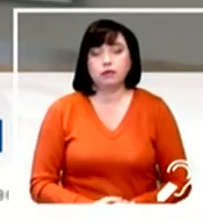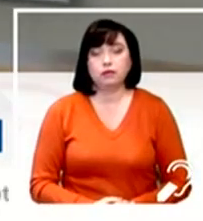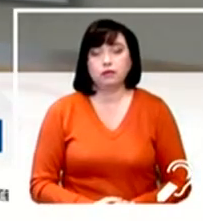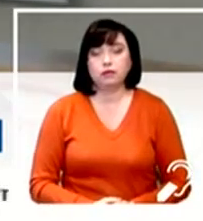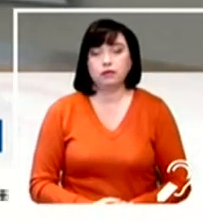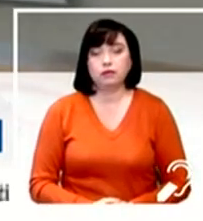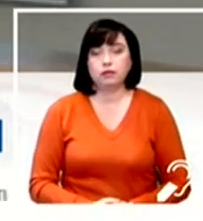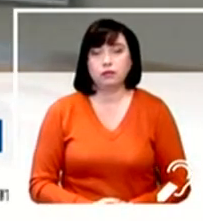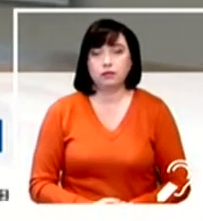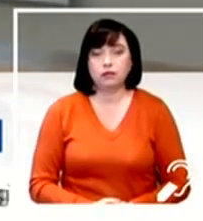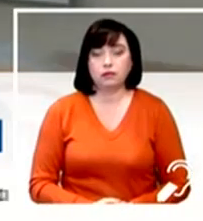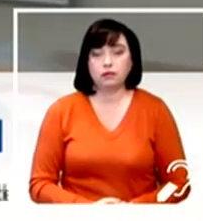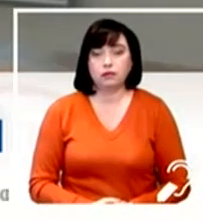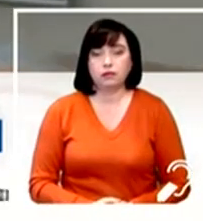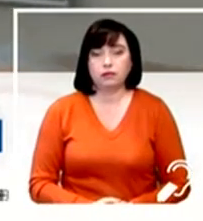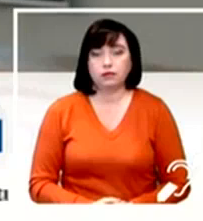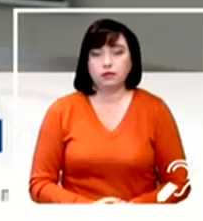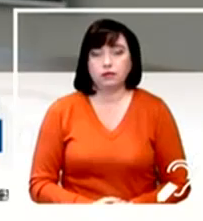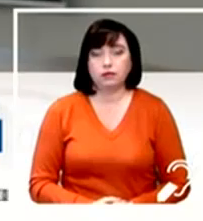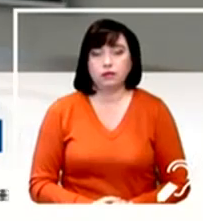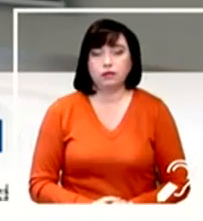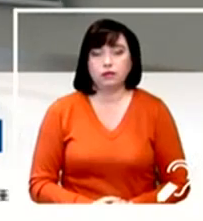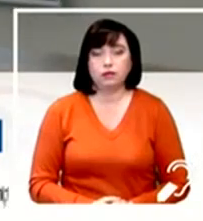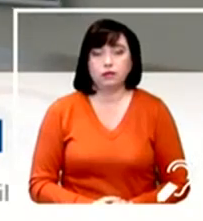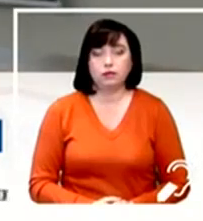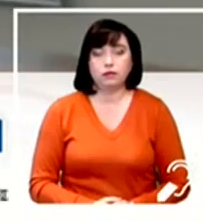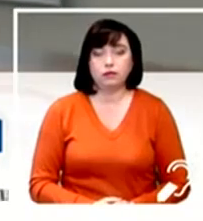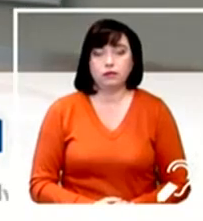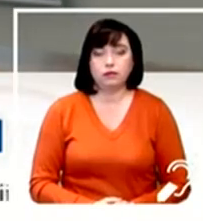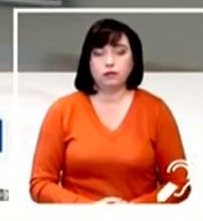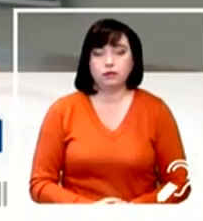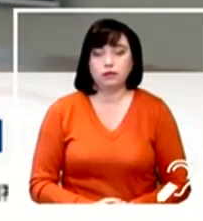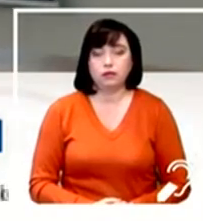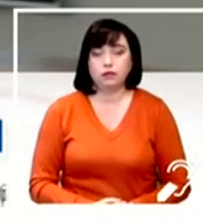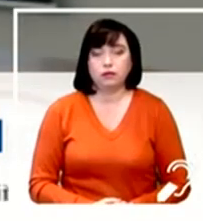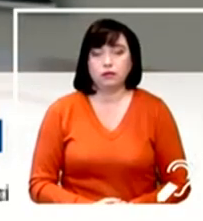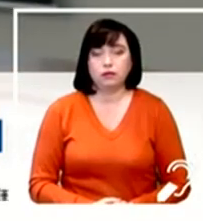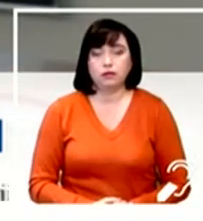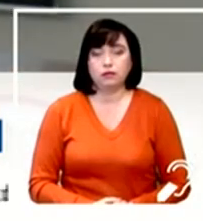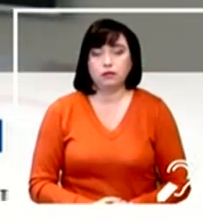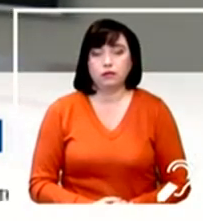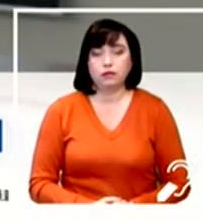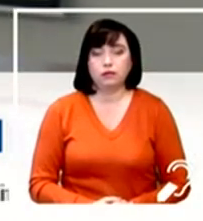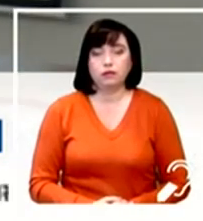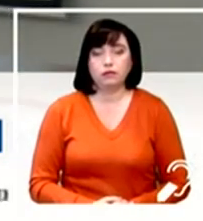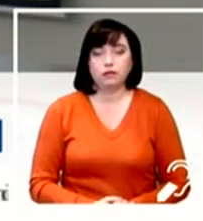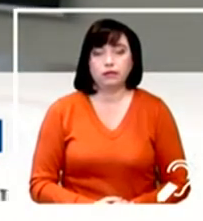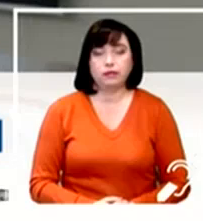the US and around the world that support you because they realize that this invasion is